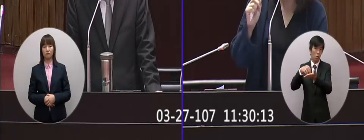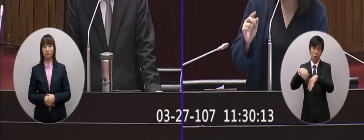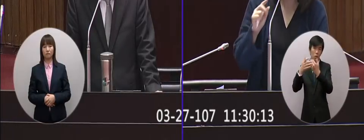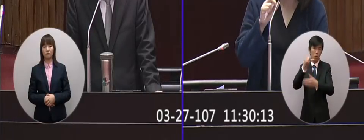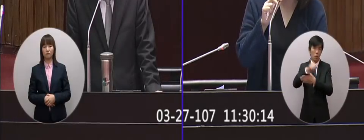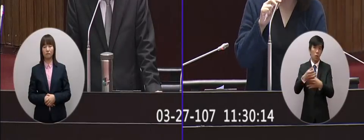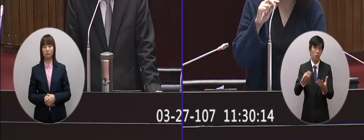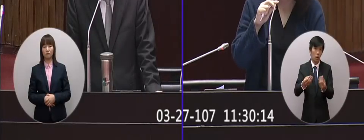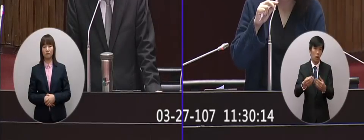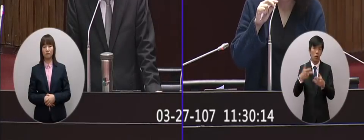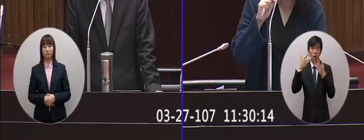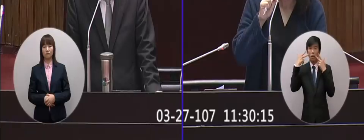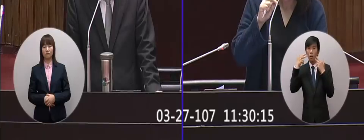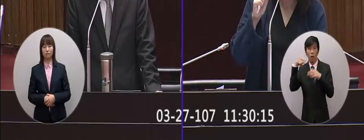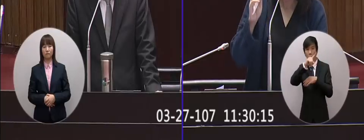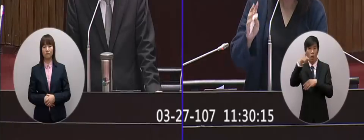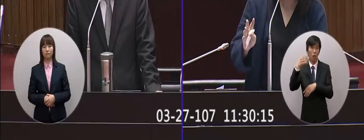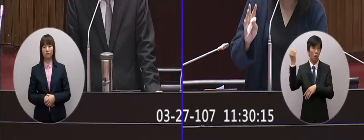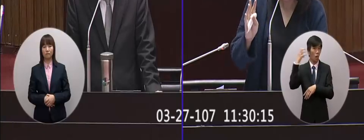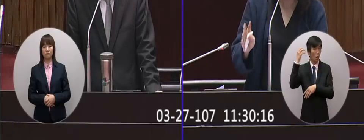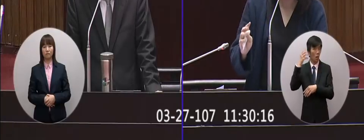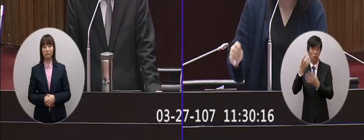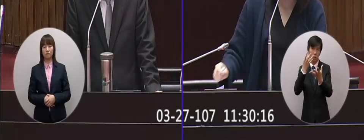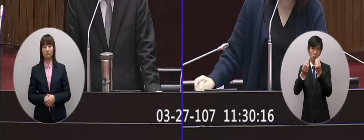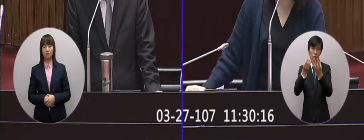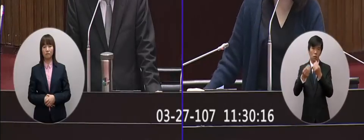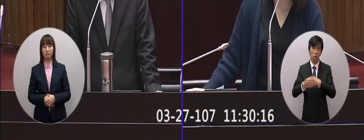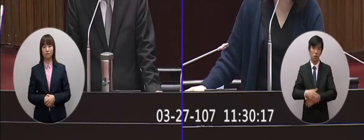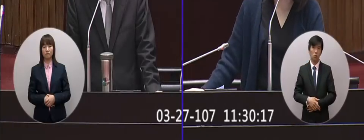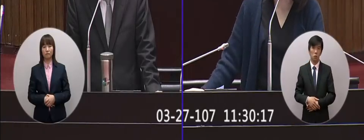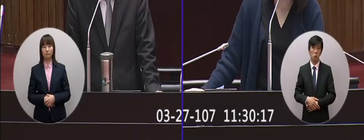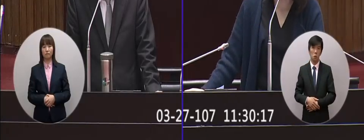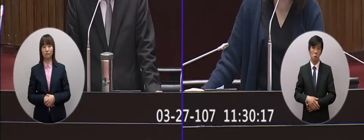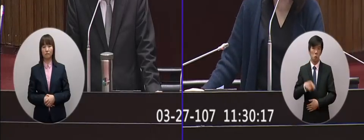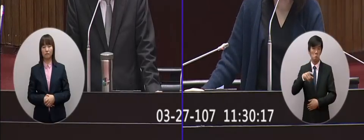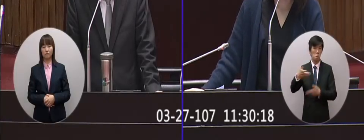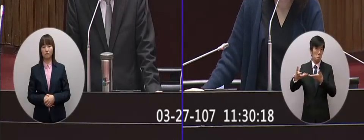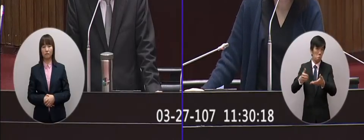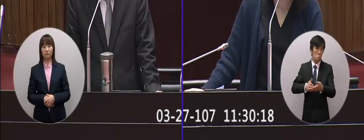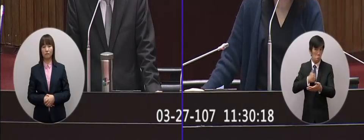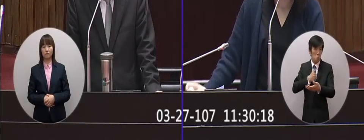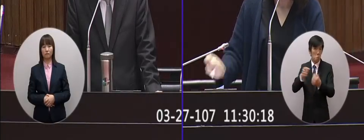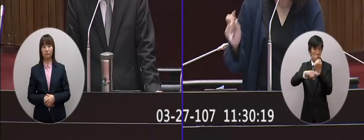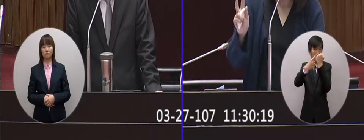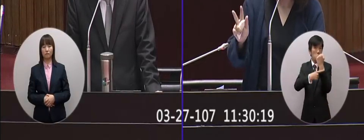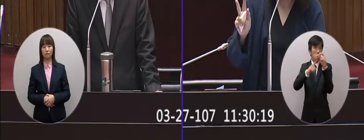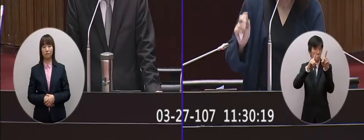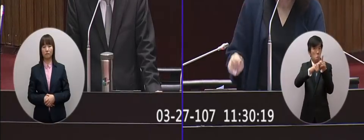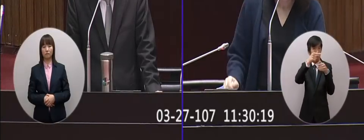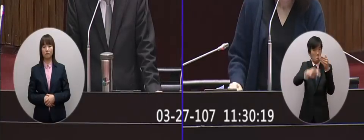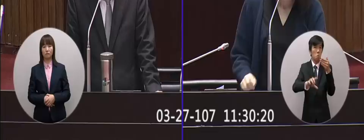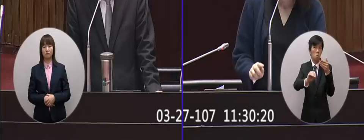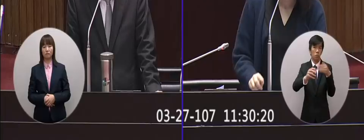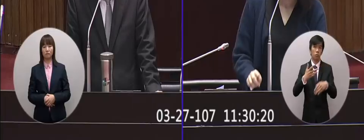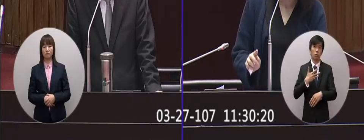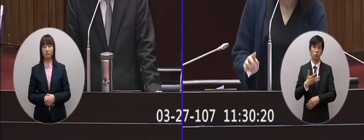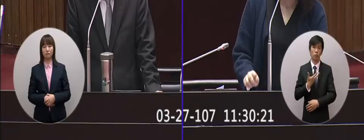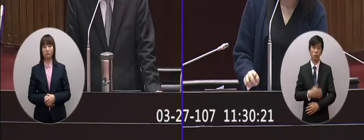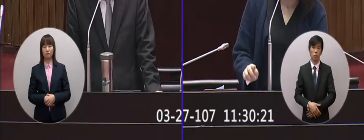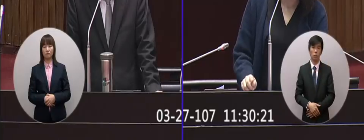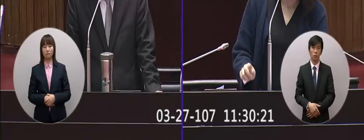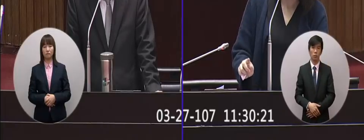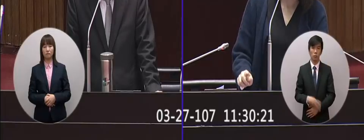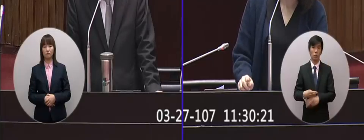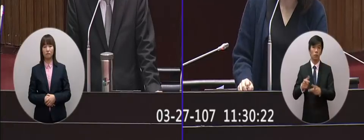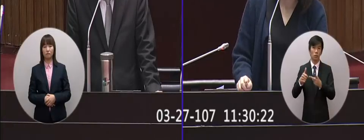获得足够的资讯，所以没办法借此检验此事的展现的合法性。第二个，亚尼不